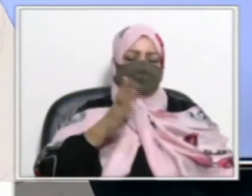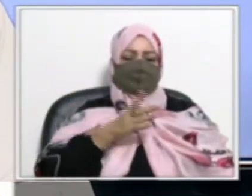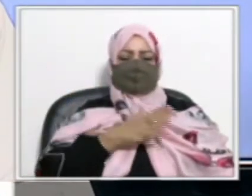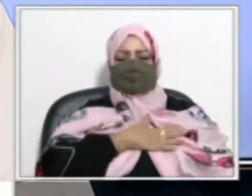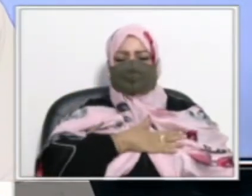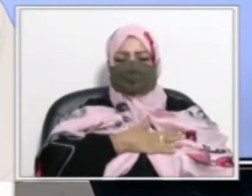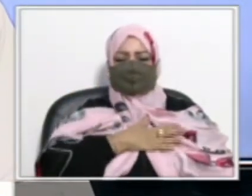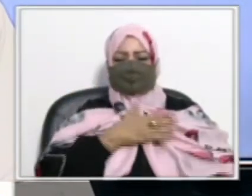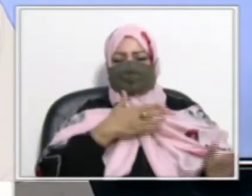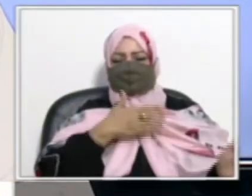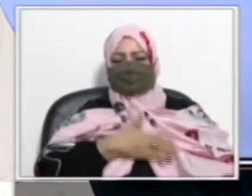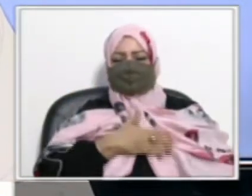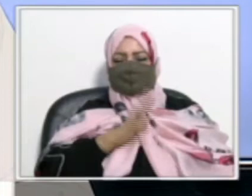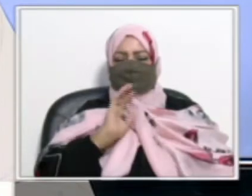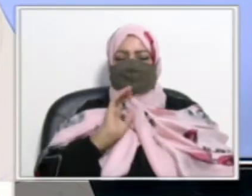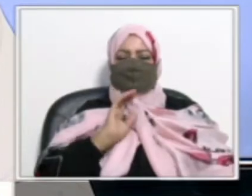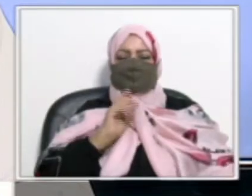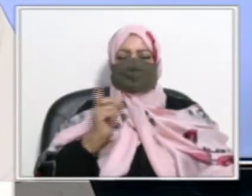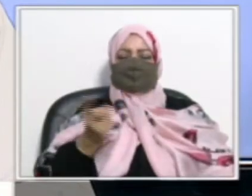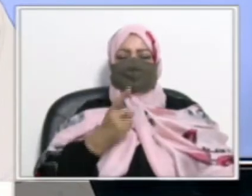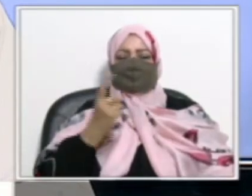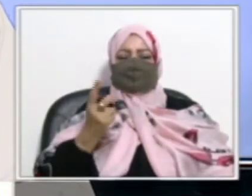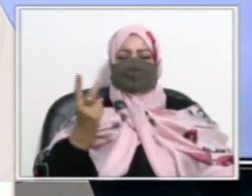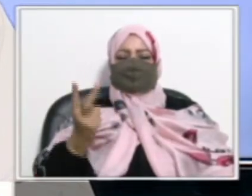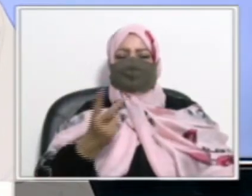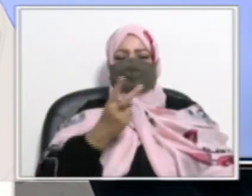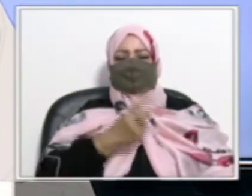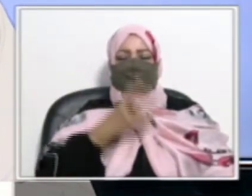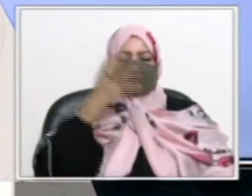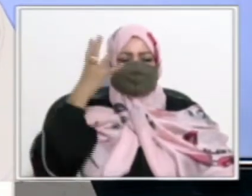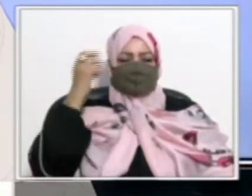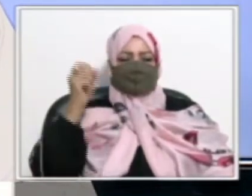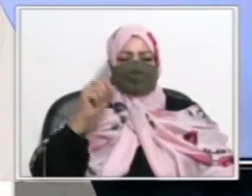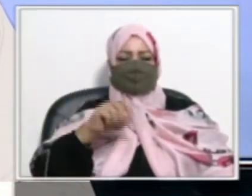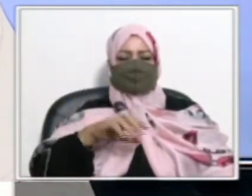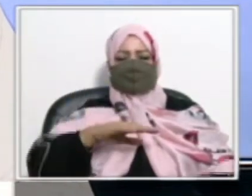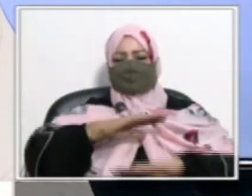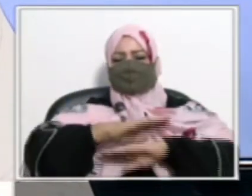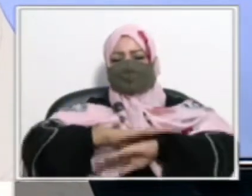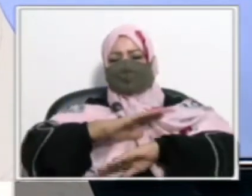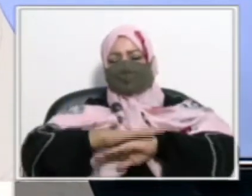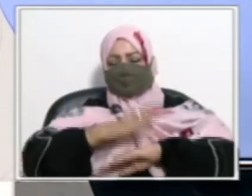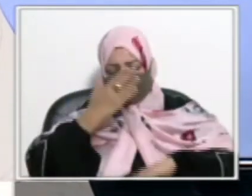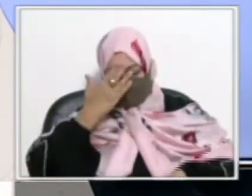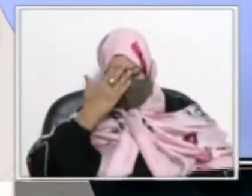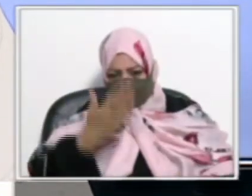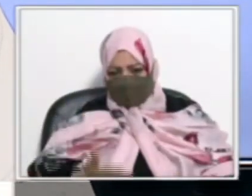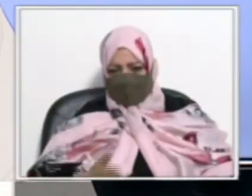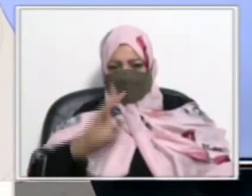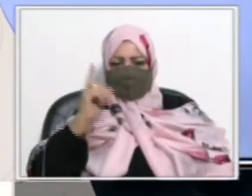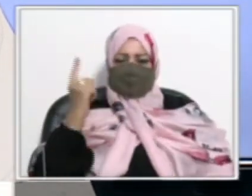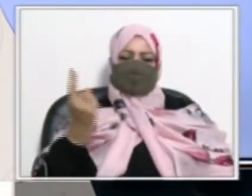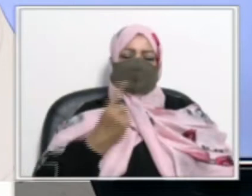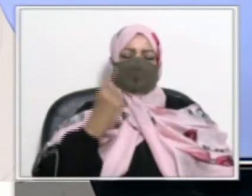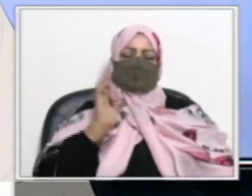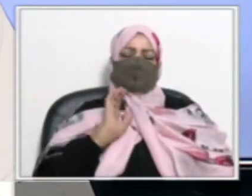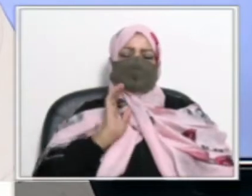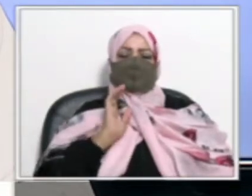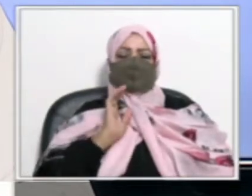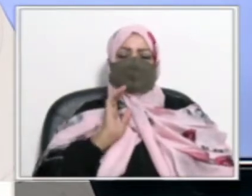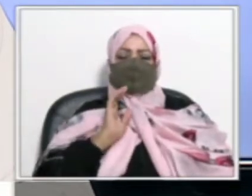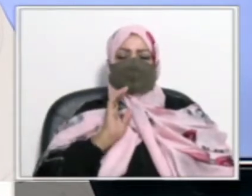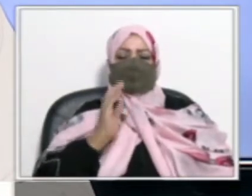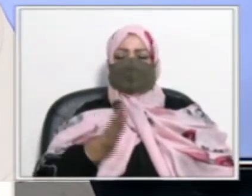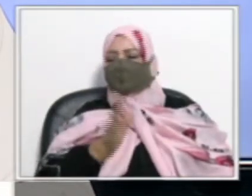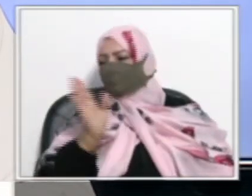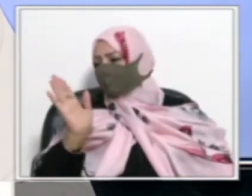فقط سجدتين قبل السلام تجبرها، أو ترك تكبيرة فقط من غير تكبيرة الإحرام، ترك تكبيرة فقط أو